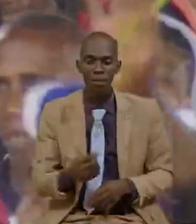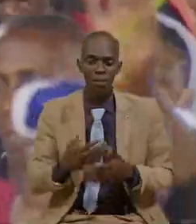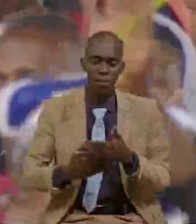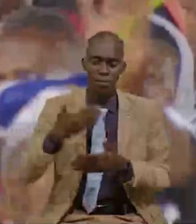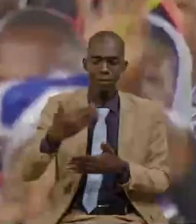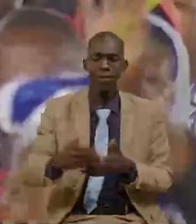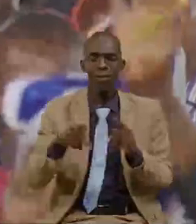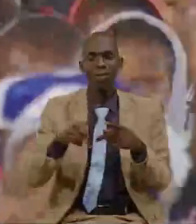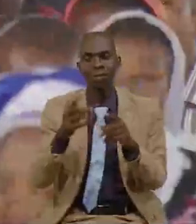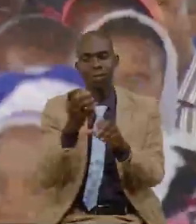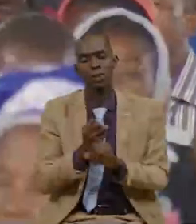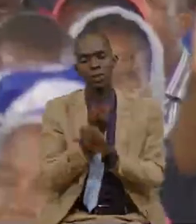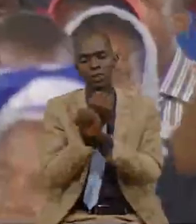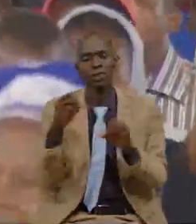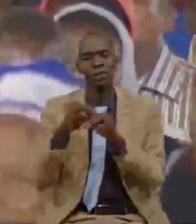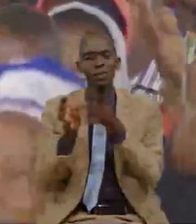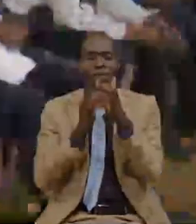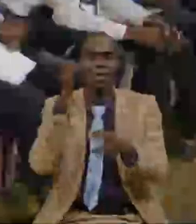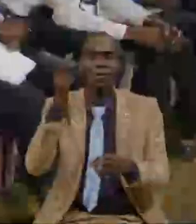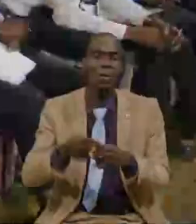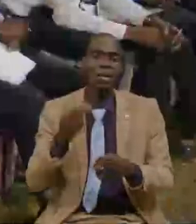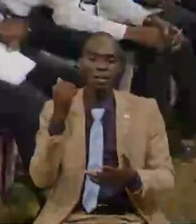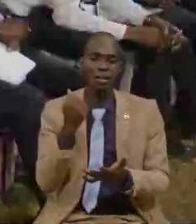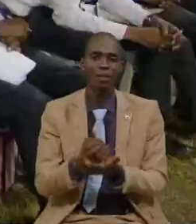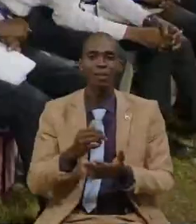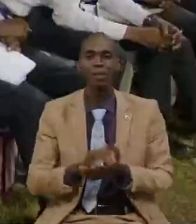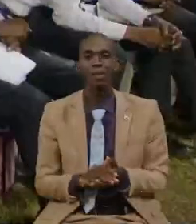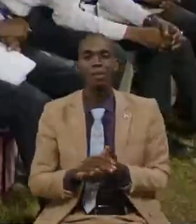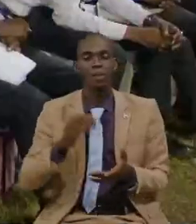êtes candidat pour son salut. Amen.